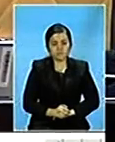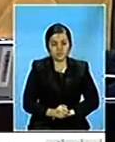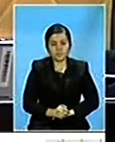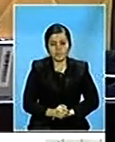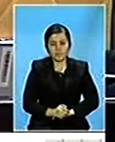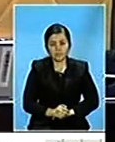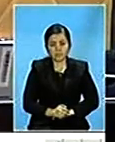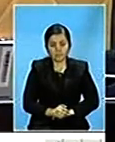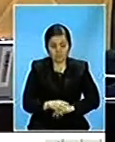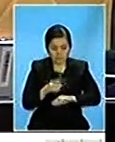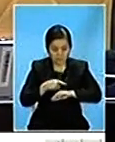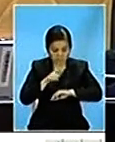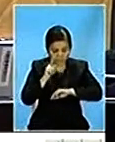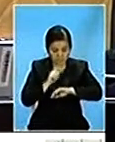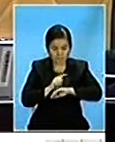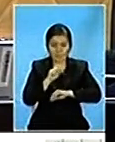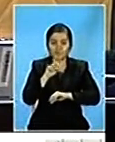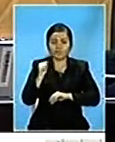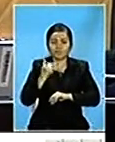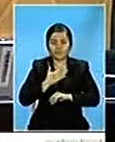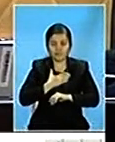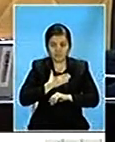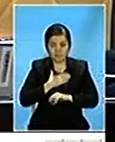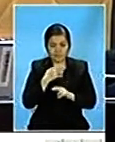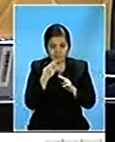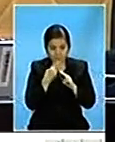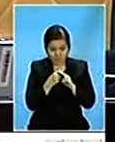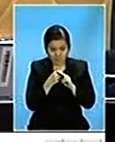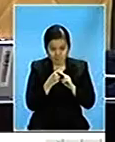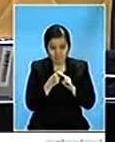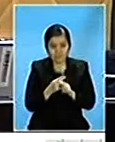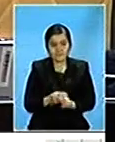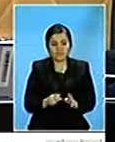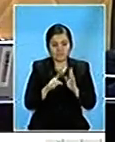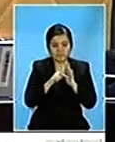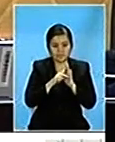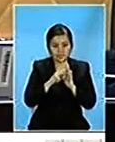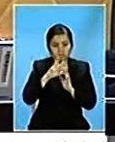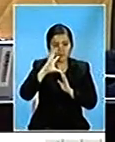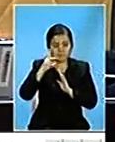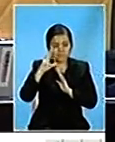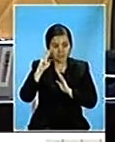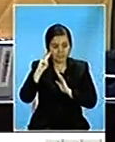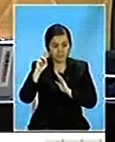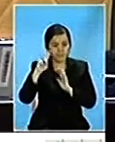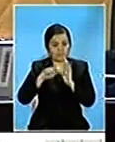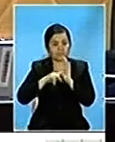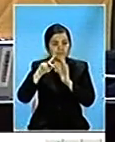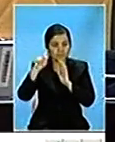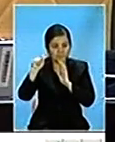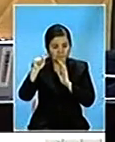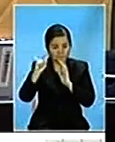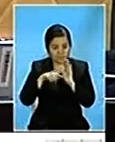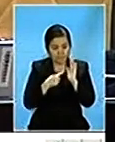กราบเรียนท่านประธานสภาที่เคารพดิฉันชวรัตน์ชินธมิตรสมาชิกสภาผู้แทนราษฎรจังหวัดรา